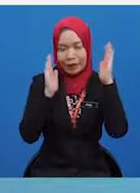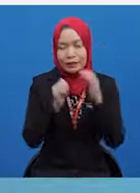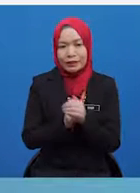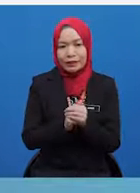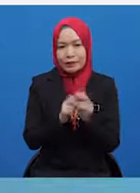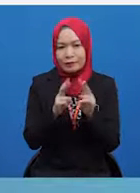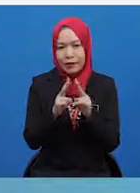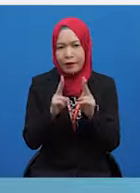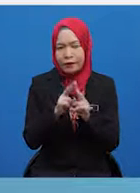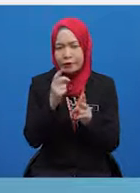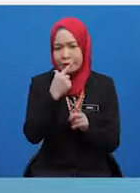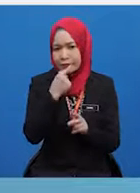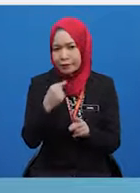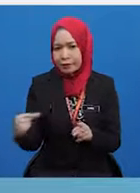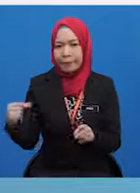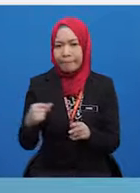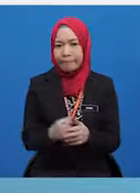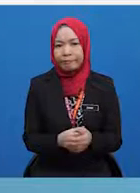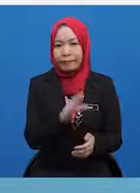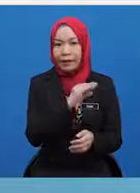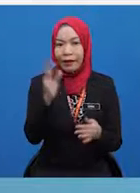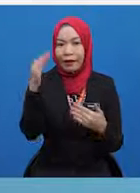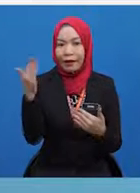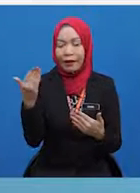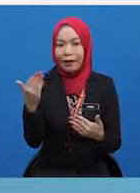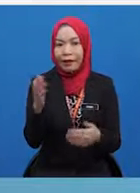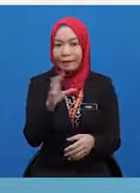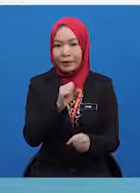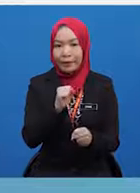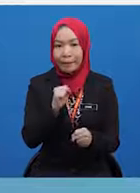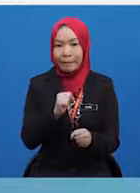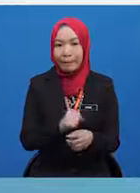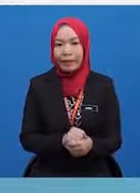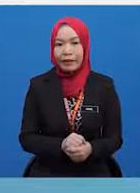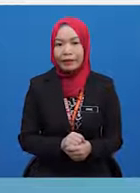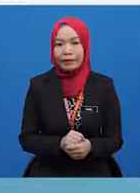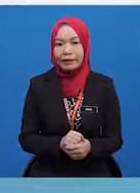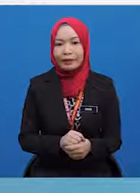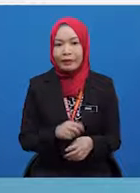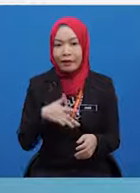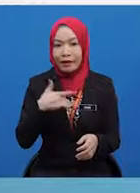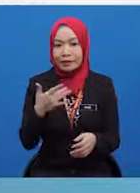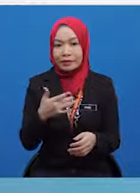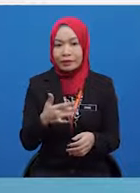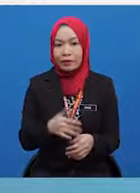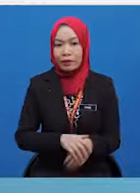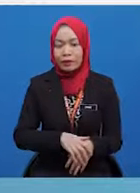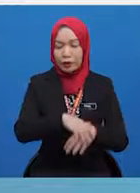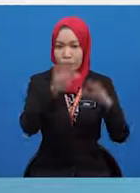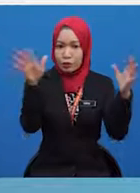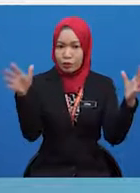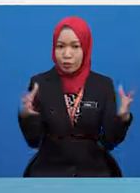sedap. Beliau sangat berharap produknya dapat dinikmati oleh lebih ramai orang.